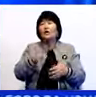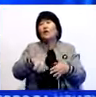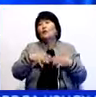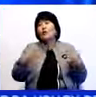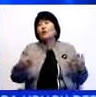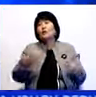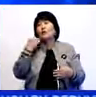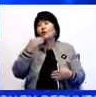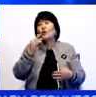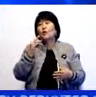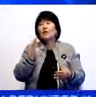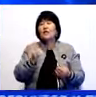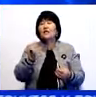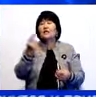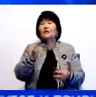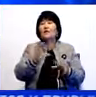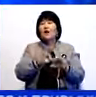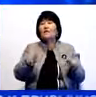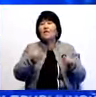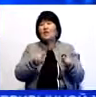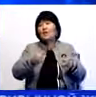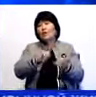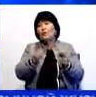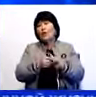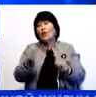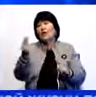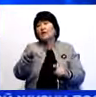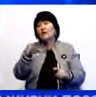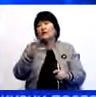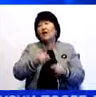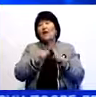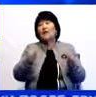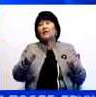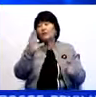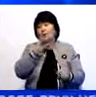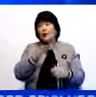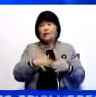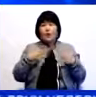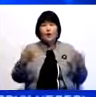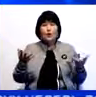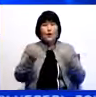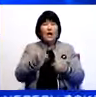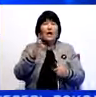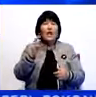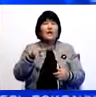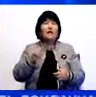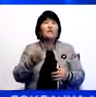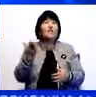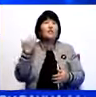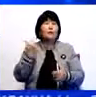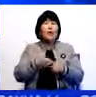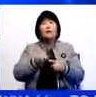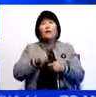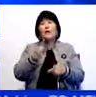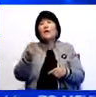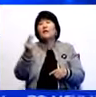высоком качестве сети цифрового вещания переход на цифровое то вы открывает доступ к большому количеству канал чем прежде помимо